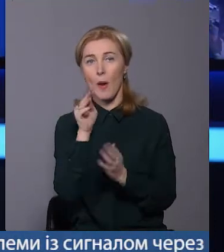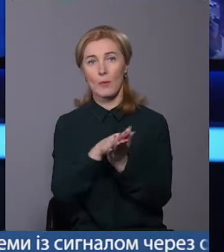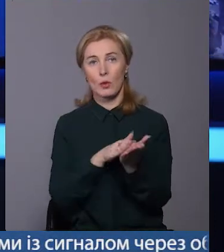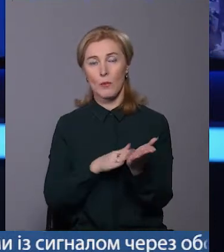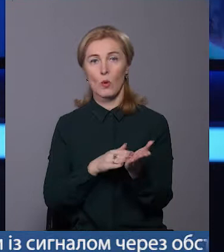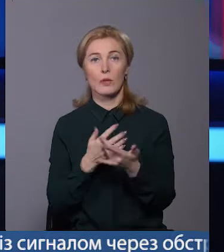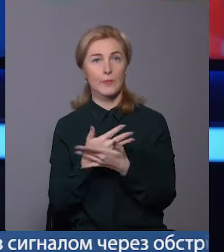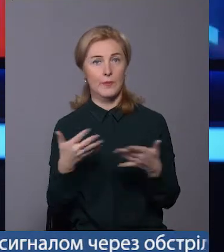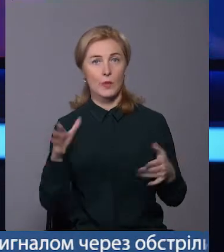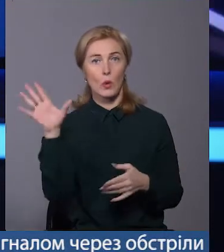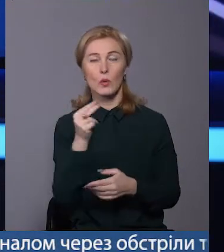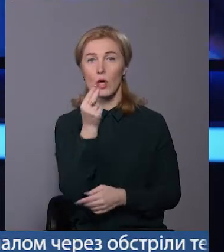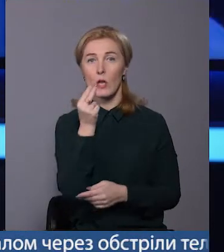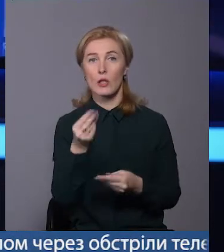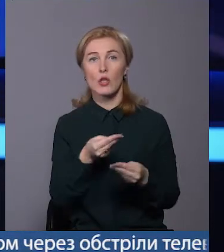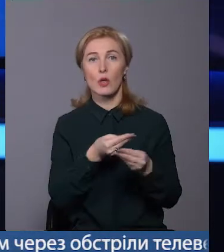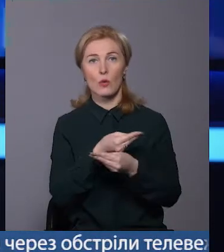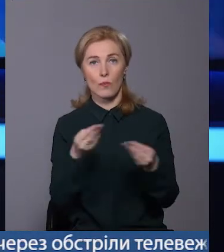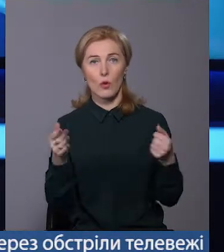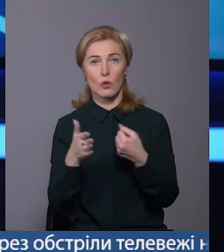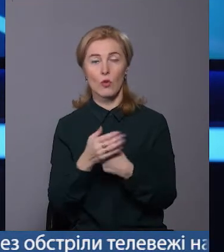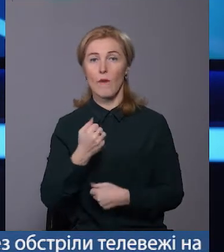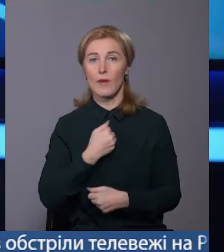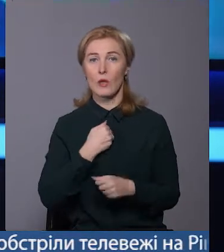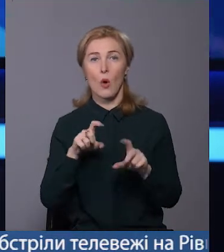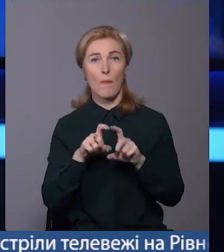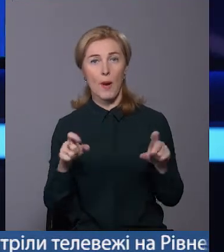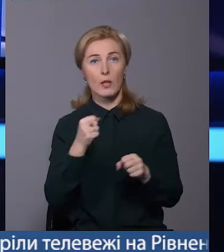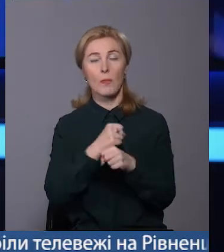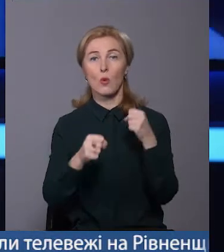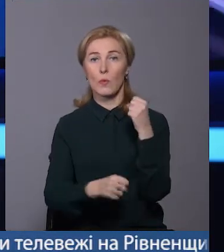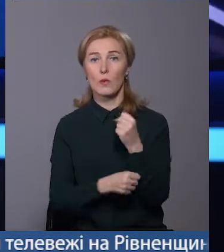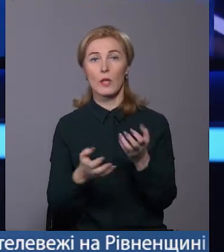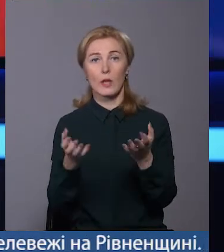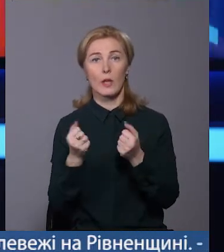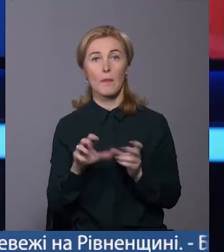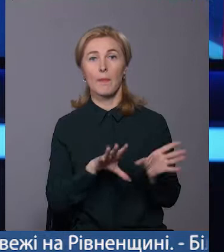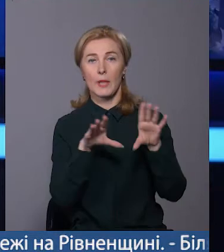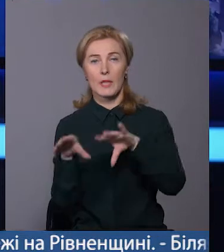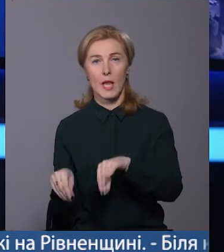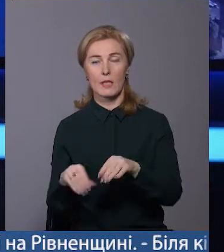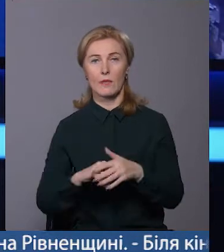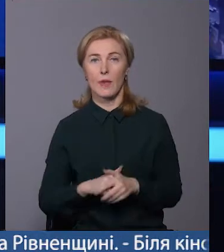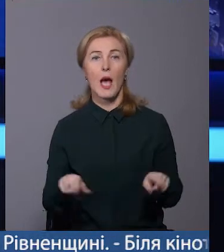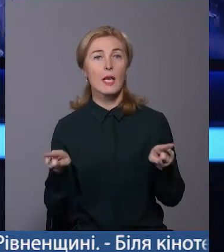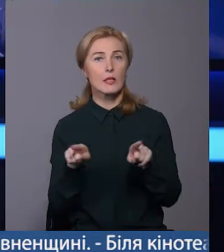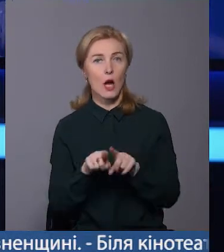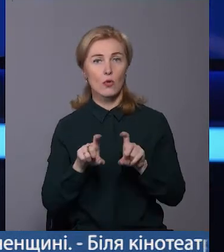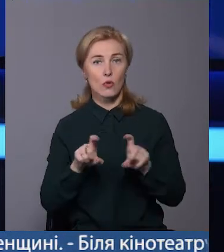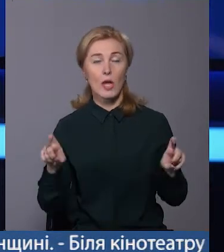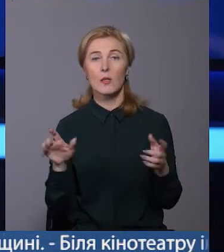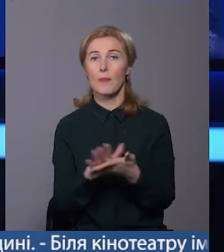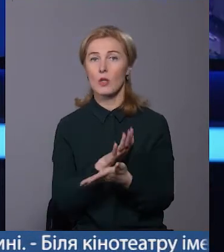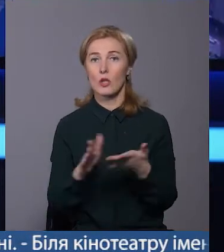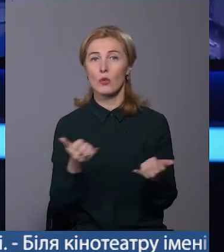десерти. Усі харчі розвозять до військкоматів, блокпостів та пунктів прийому переселенців. Також у закладі